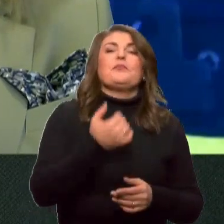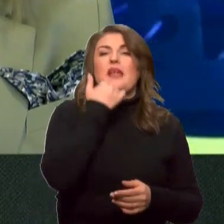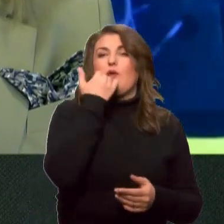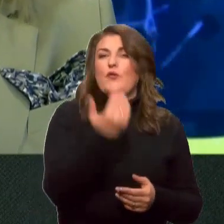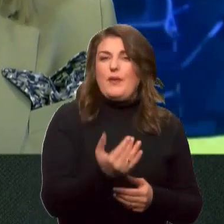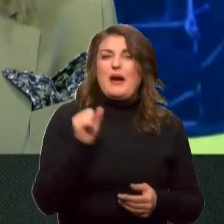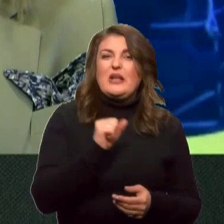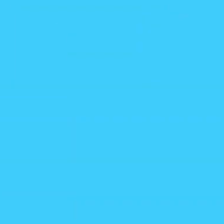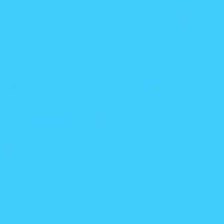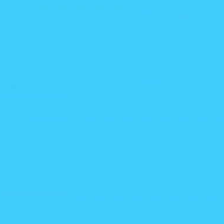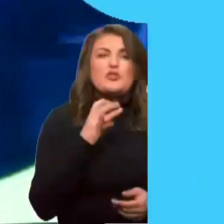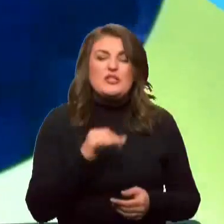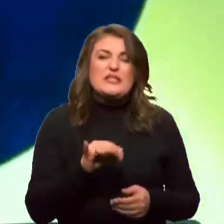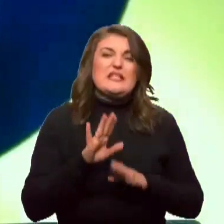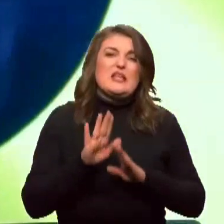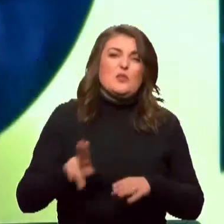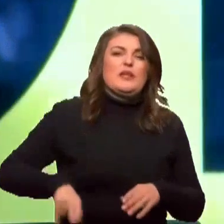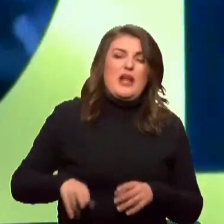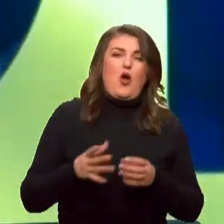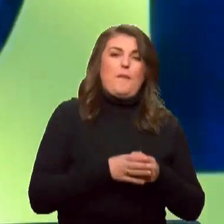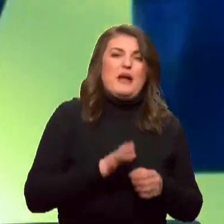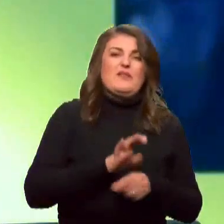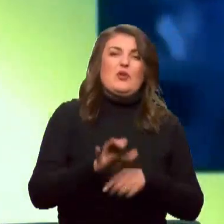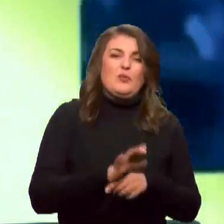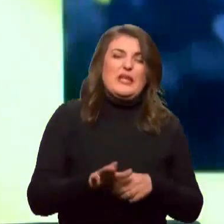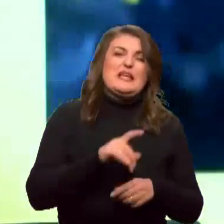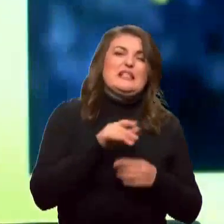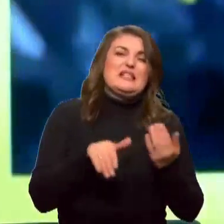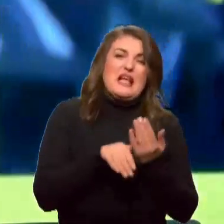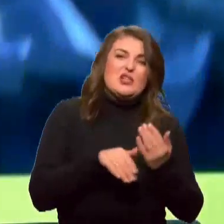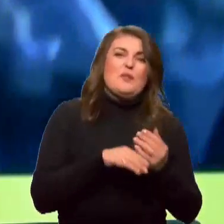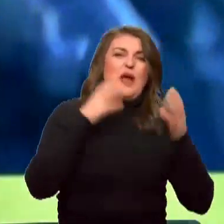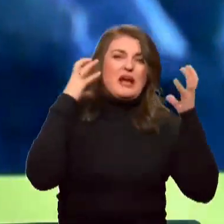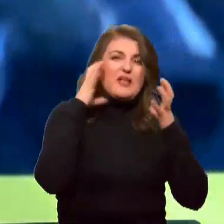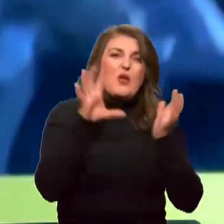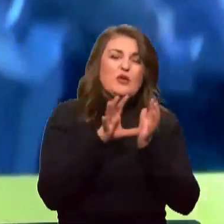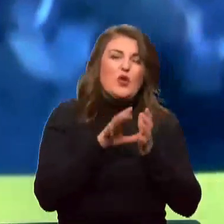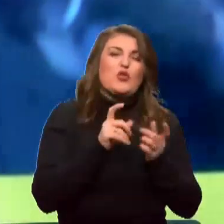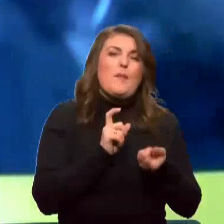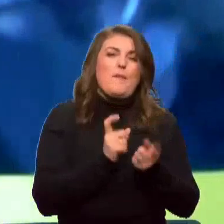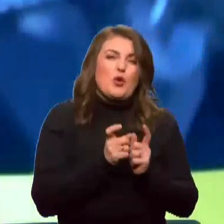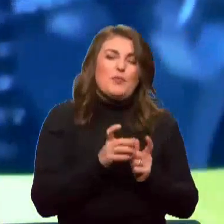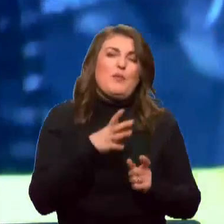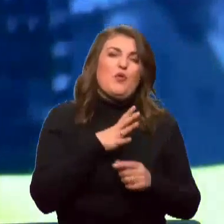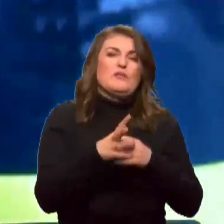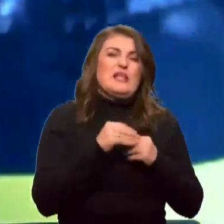вам. Анатолій Храпчинський, заступник директора компанії з виробництва засобів радіоелектронної боротьби, був з нами на зв'язку.